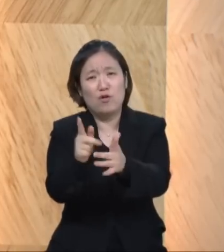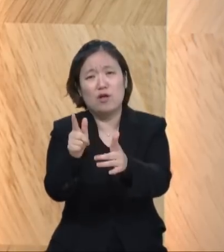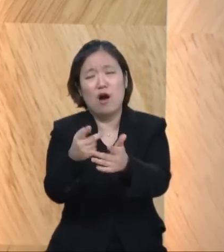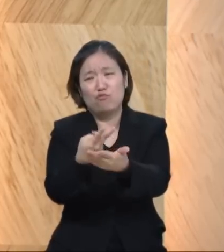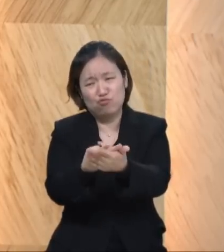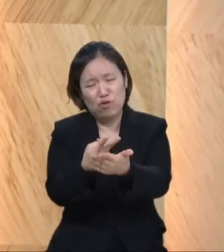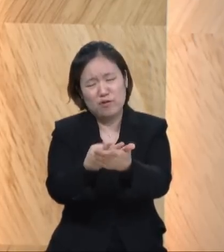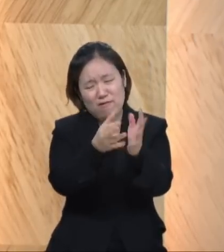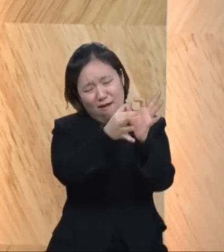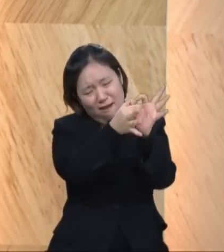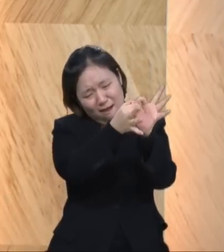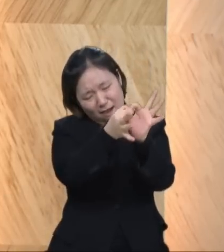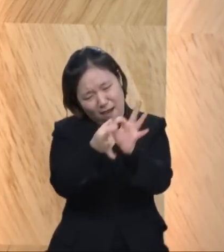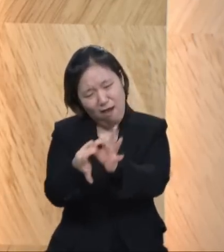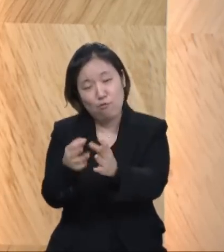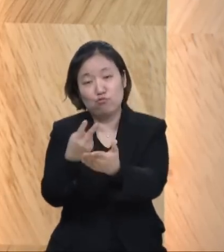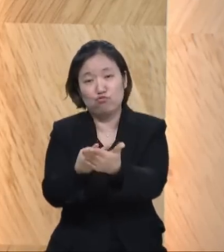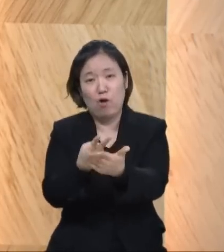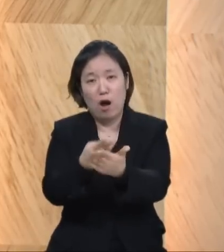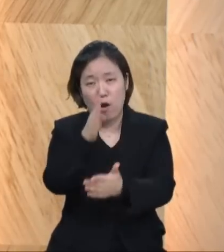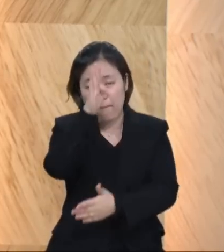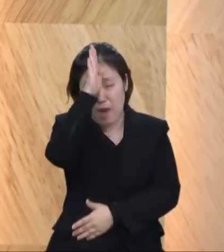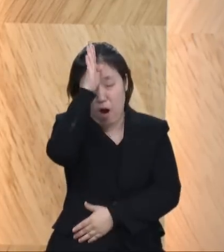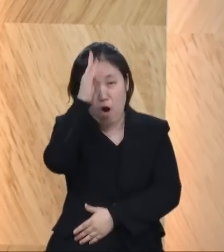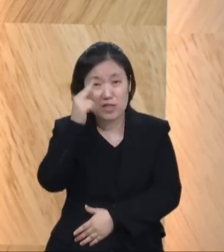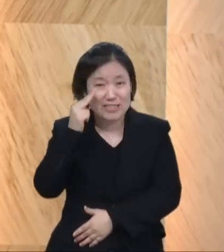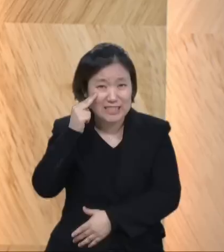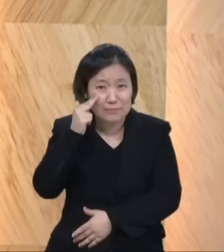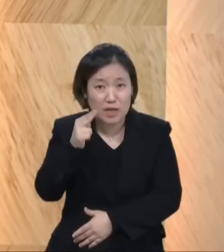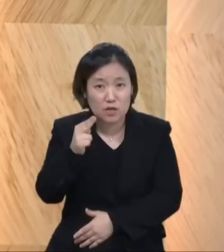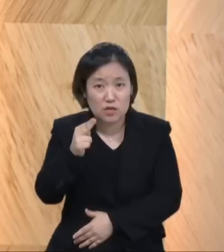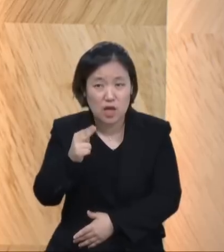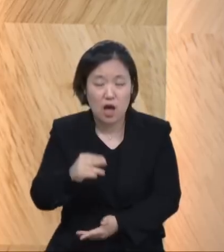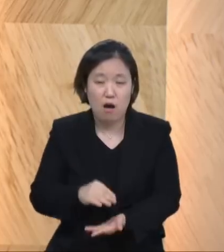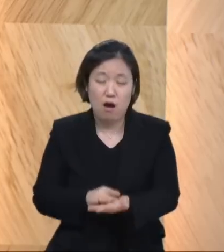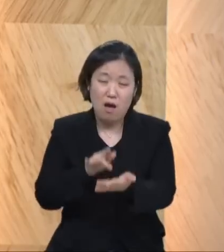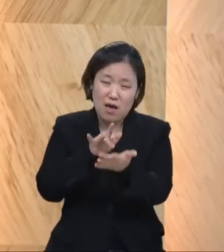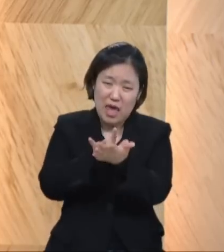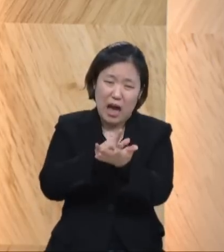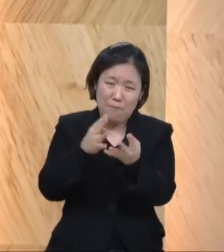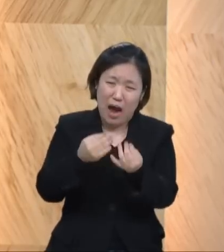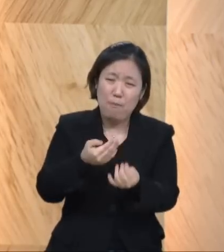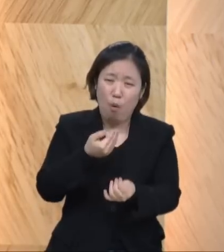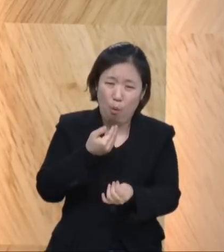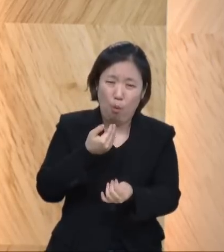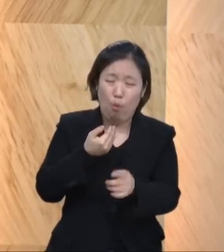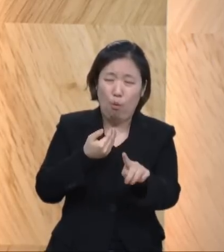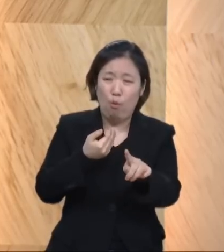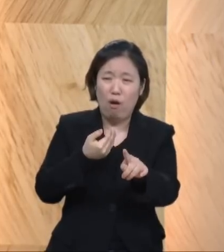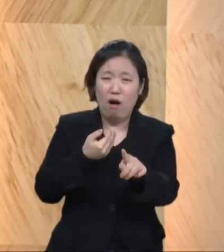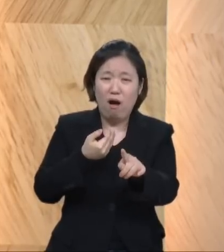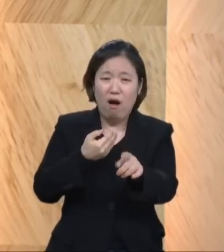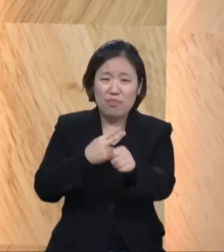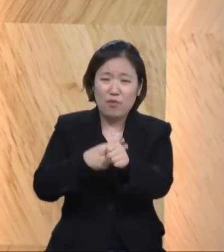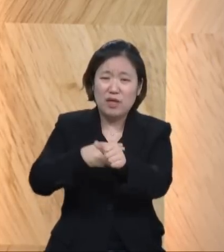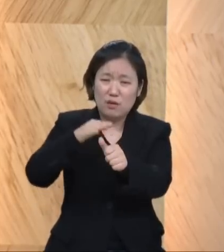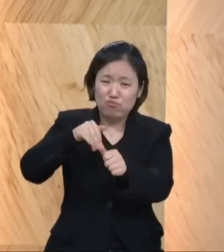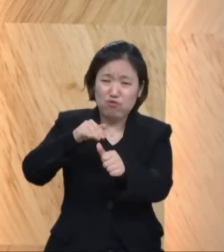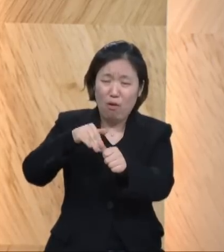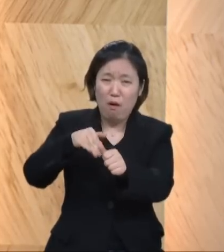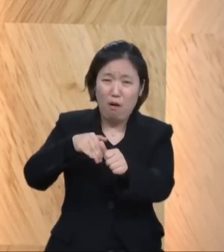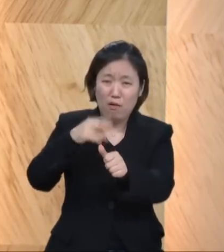정도로 그렇게 병세가 깊어졌다 수많은 약을 먹고 의원들을 불렀지만 나흘